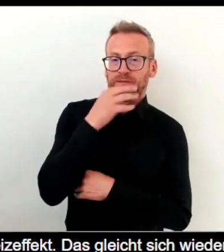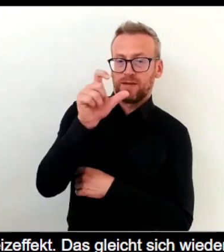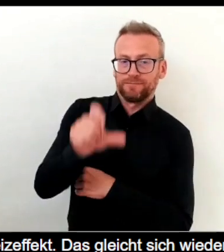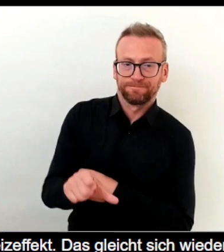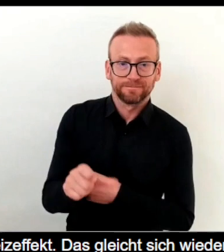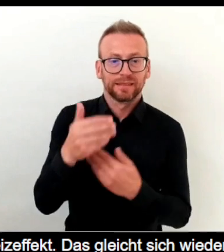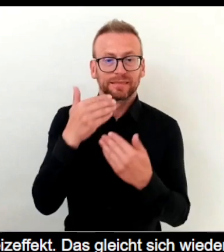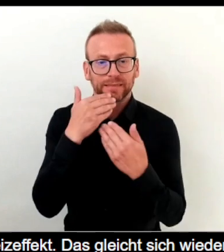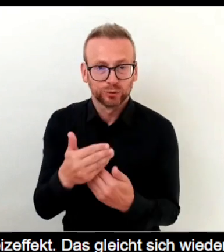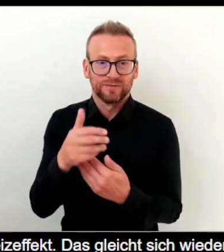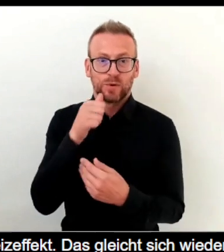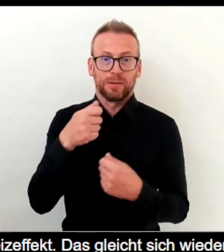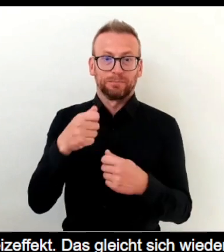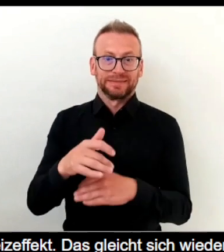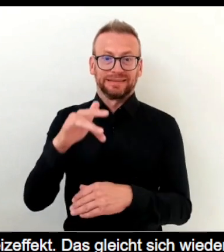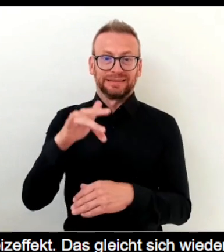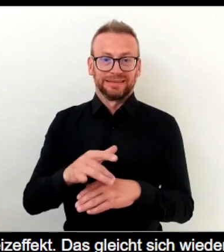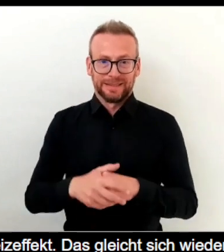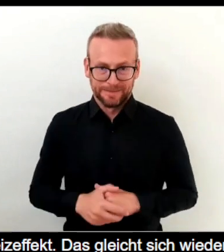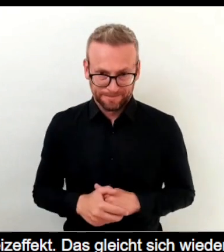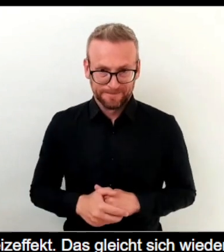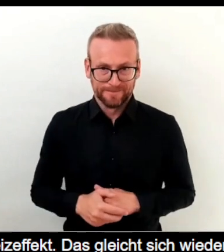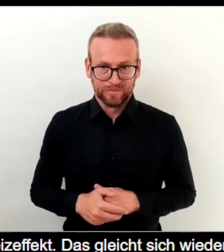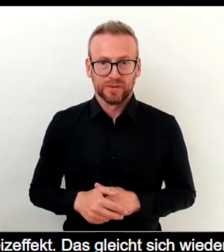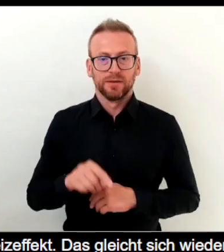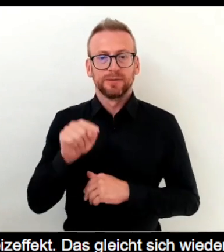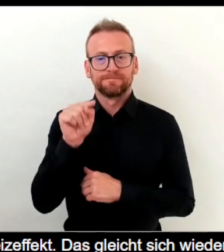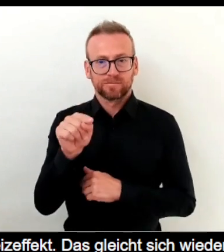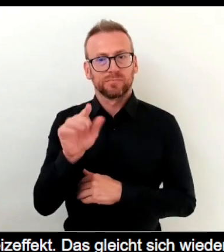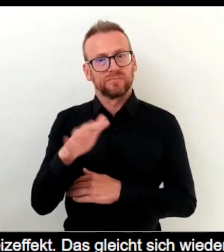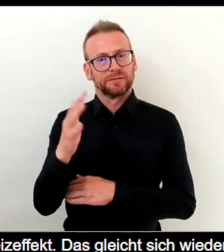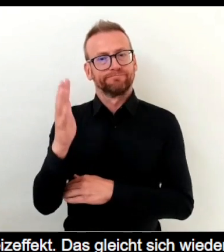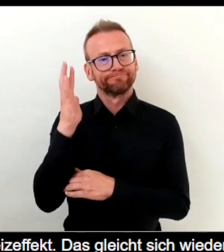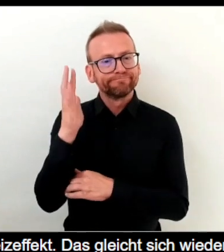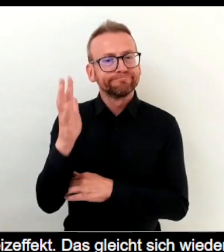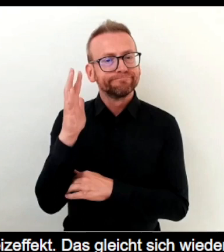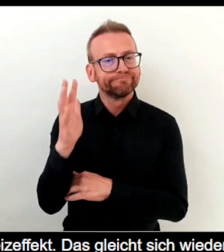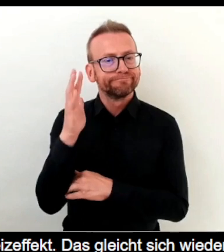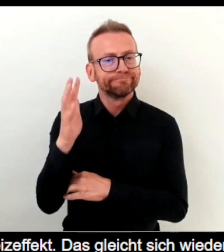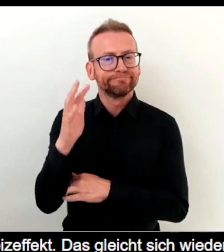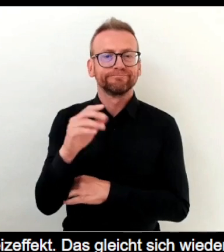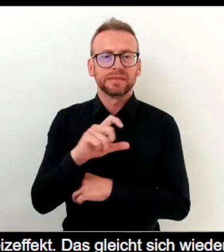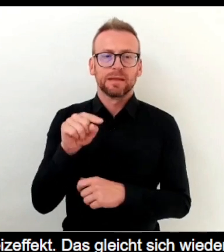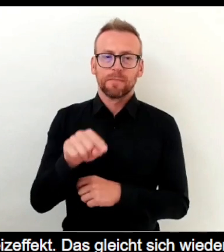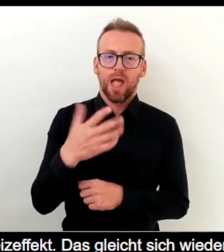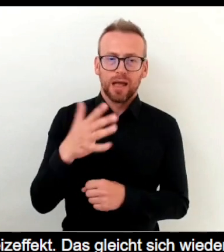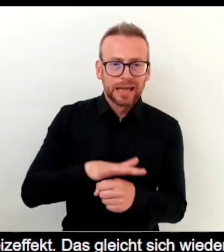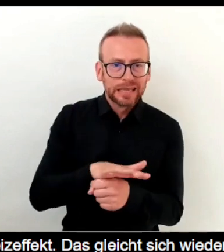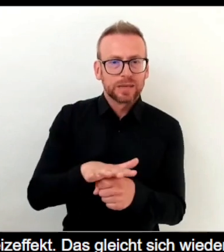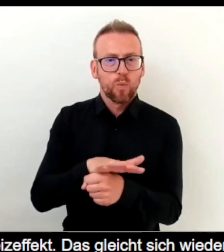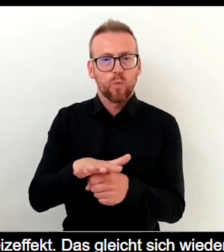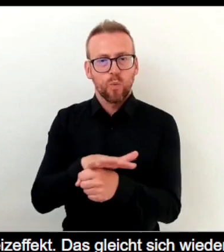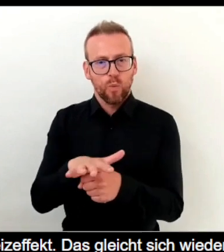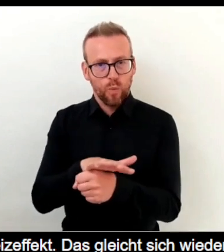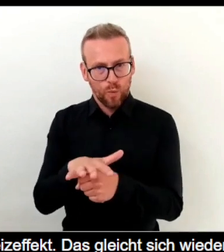denn die bayerische Staatsregierung Ihrer Meinung nach tun, um die Europapolitik weiter voranzubringen, eine Staatsregierung? Und Herr